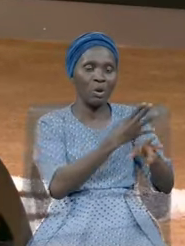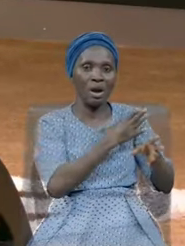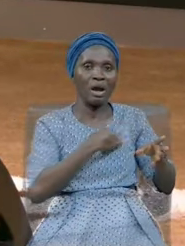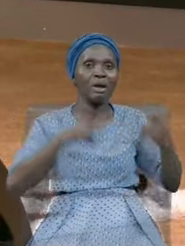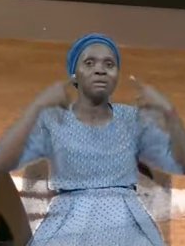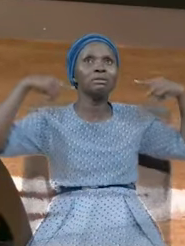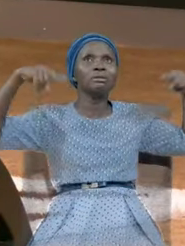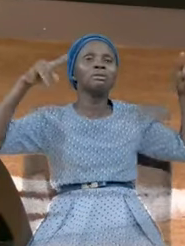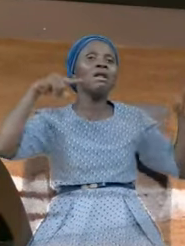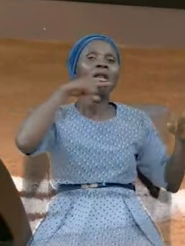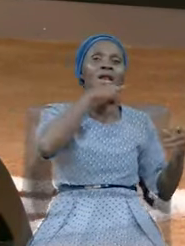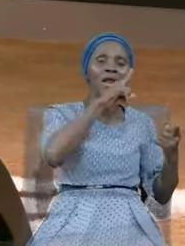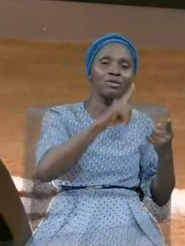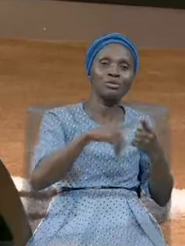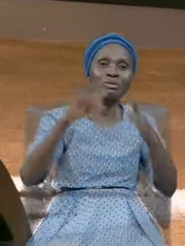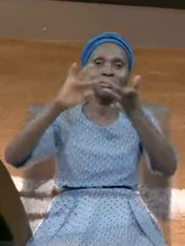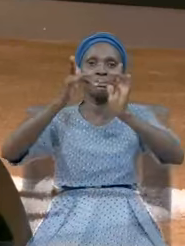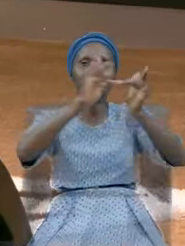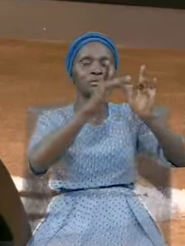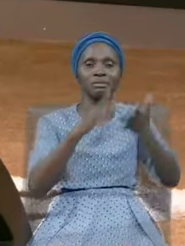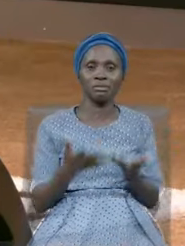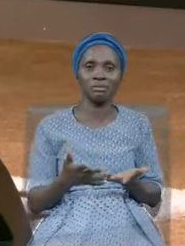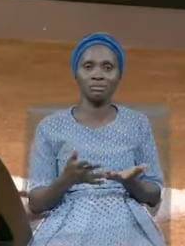sur les réseaux sociaux des imp